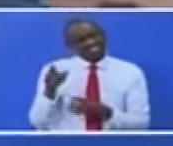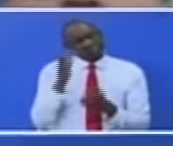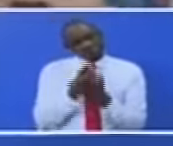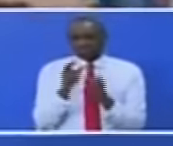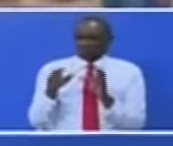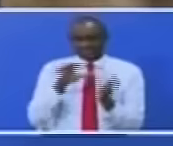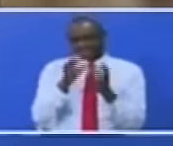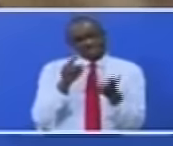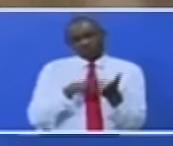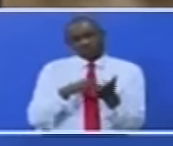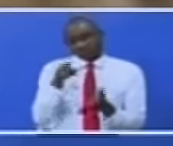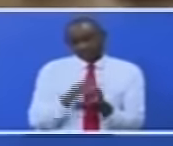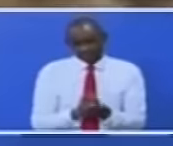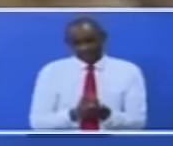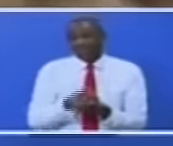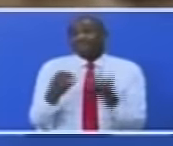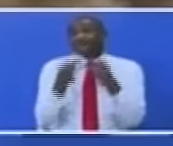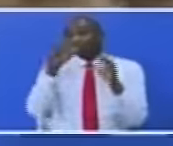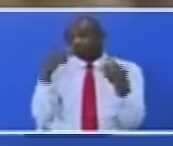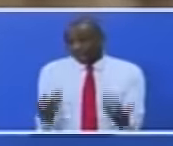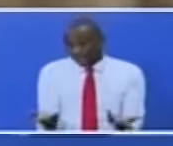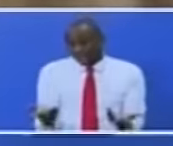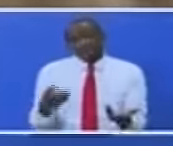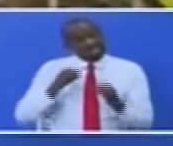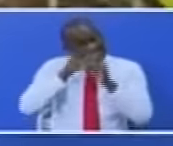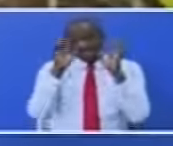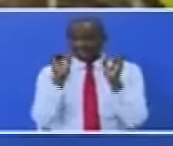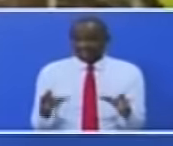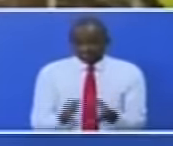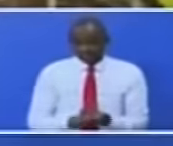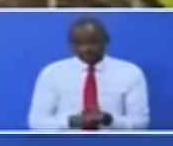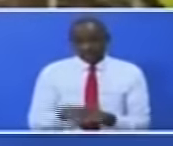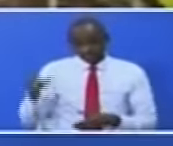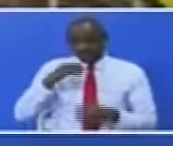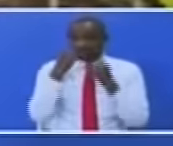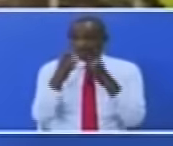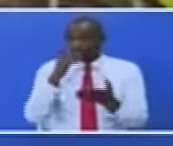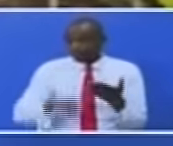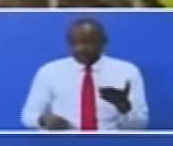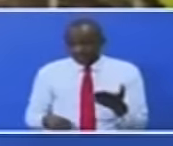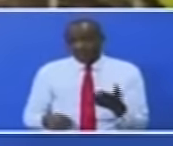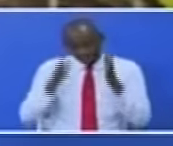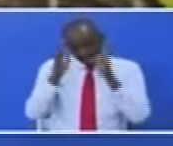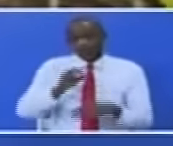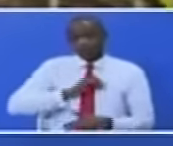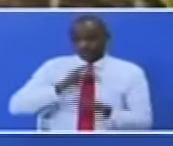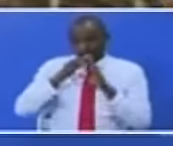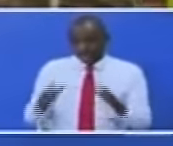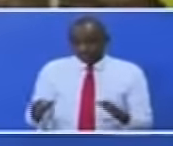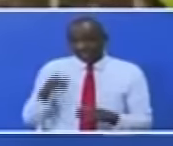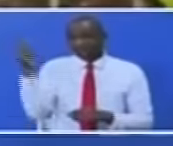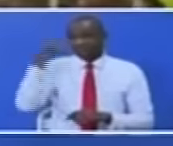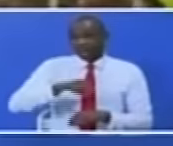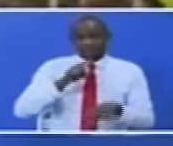happened. The cause of the fire remains unclear. Tumearifiwa kwamba mwenye nyumba alifika kama